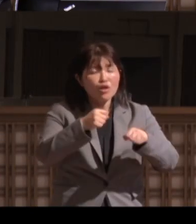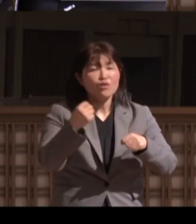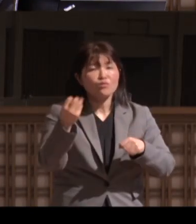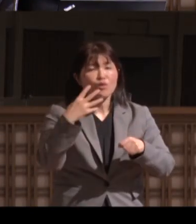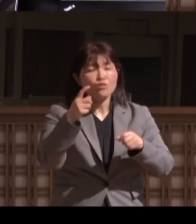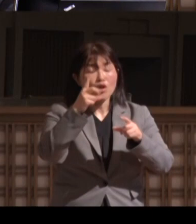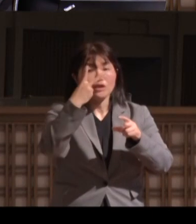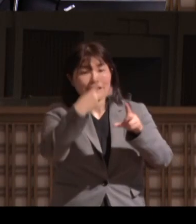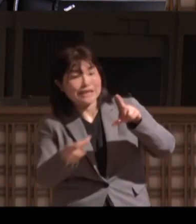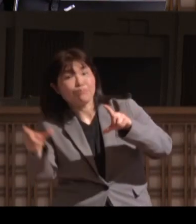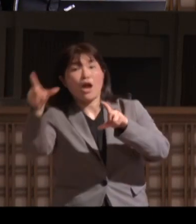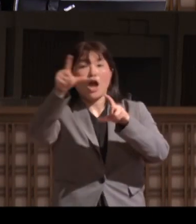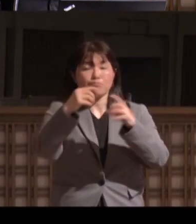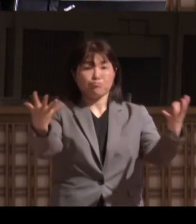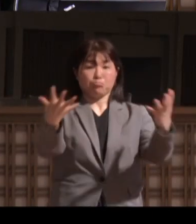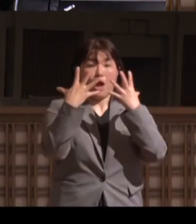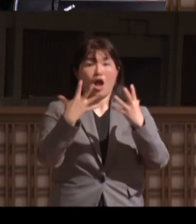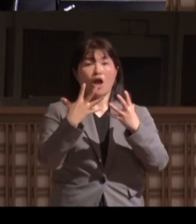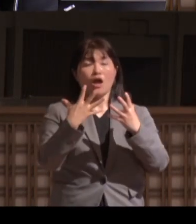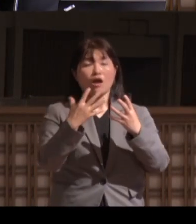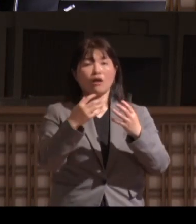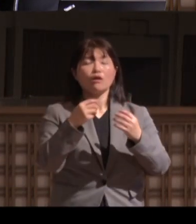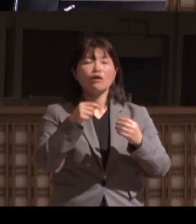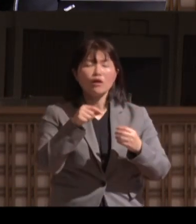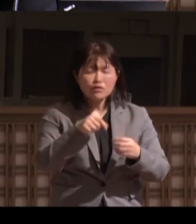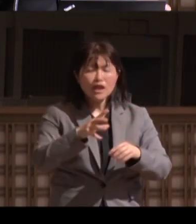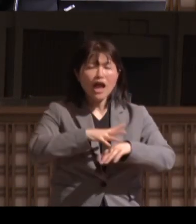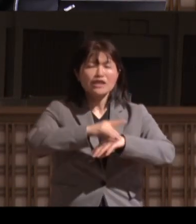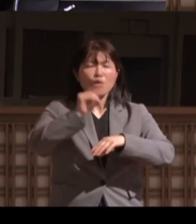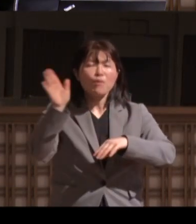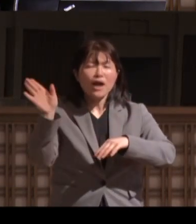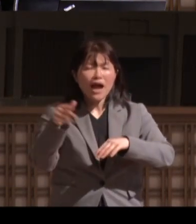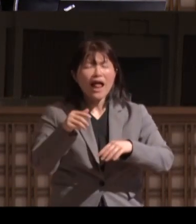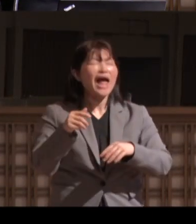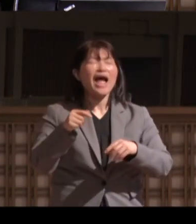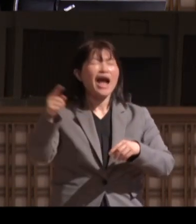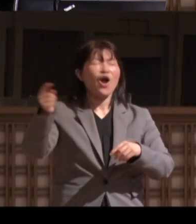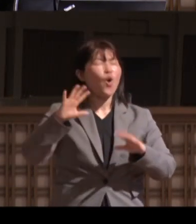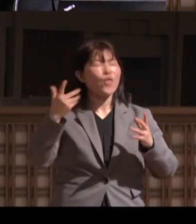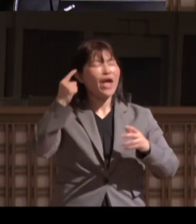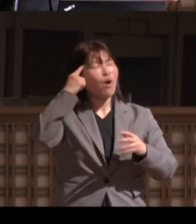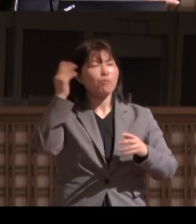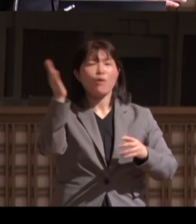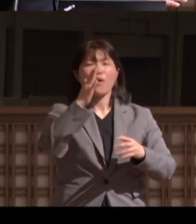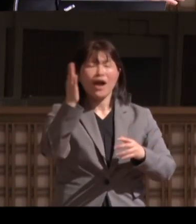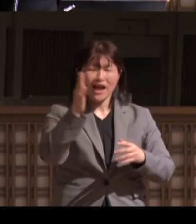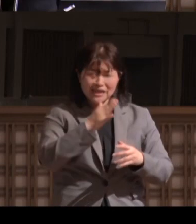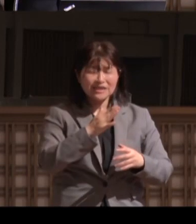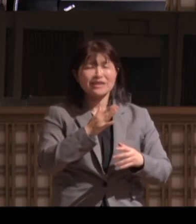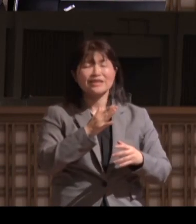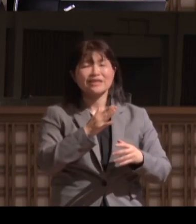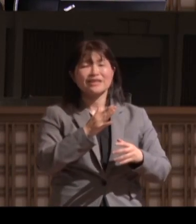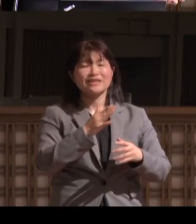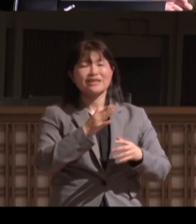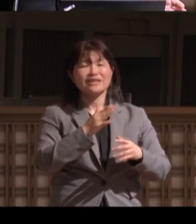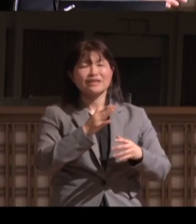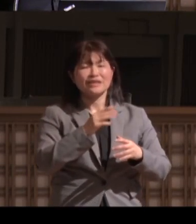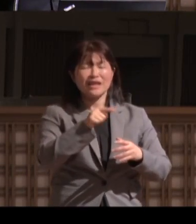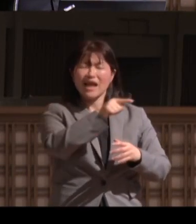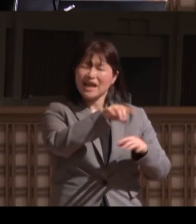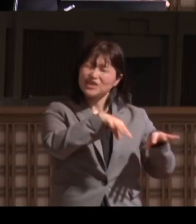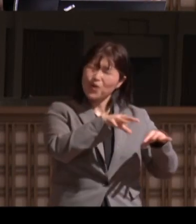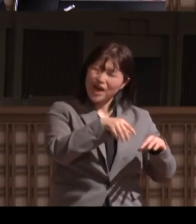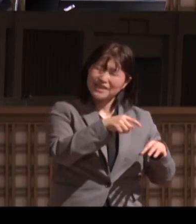想定の2倍ぐらい来られたんですねだから最初から思い込んでえまあの人は来ないだろうとかあの人たち